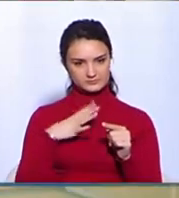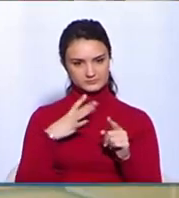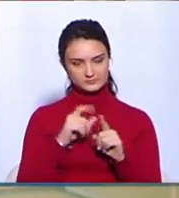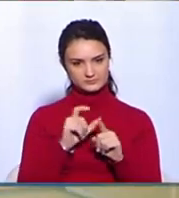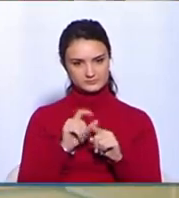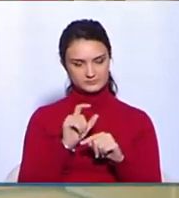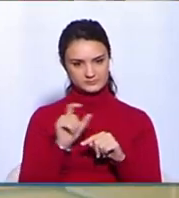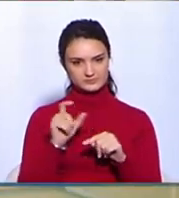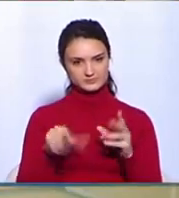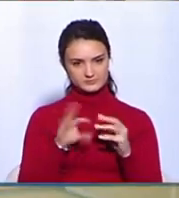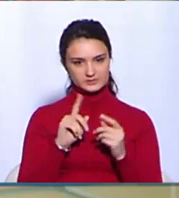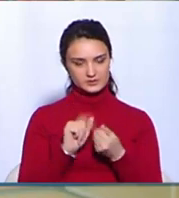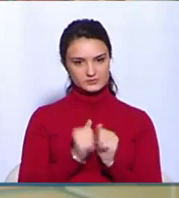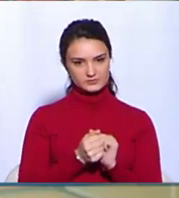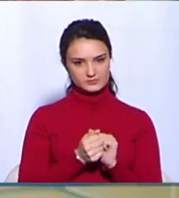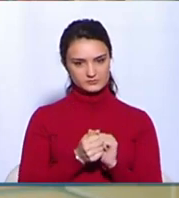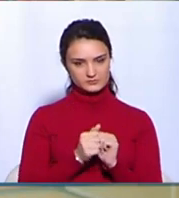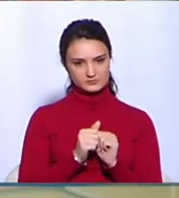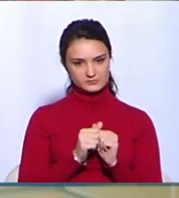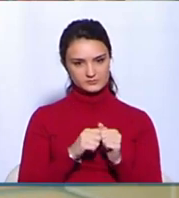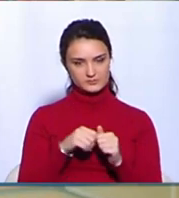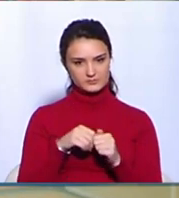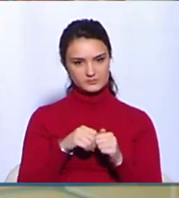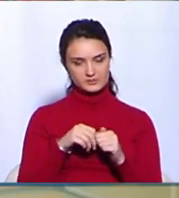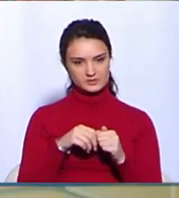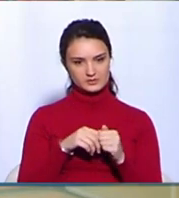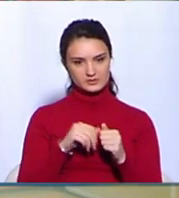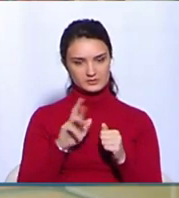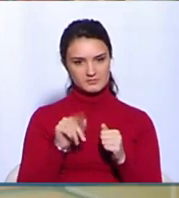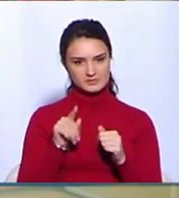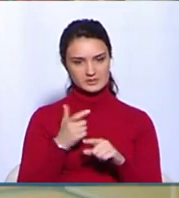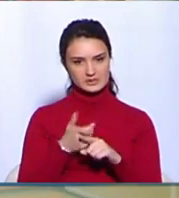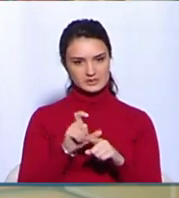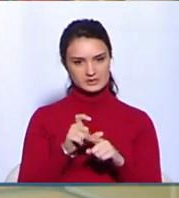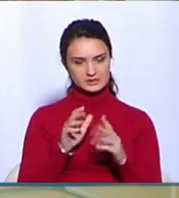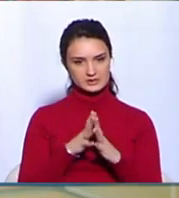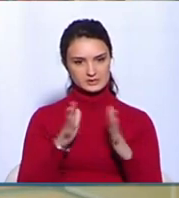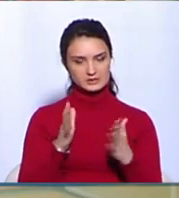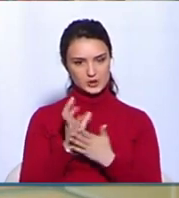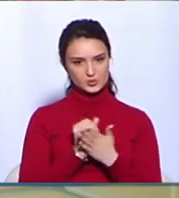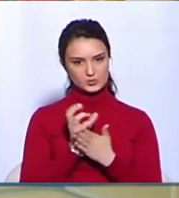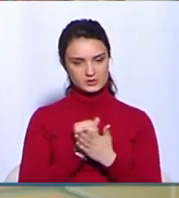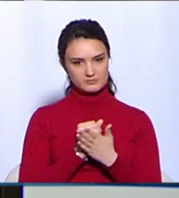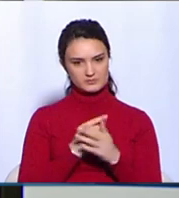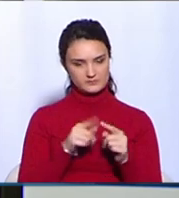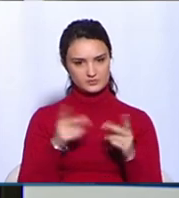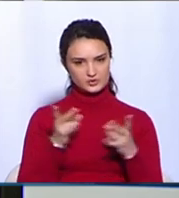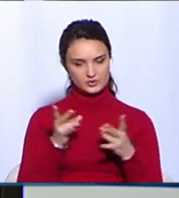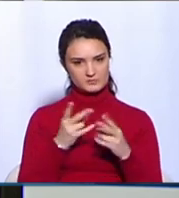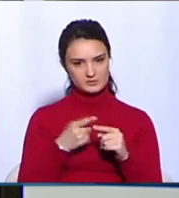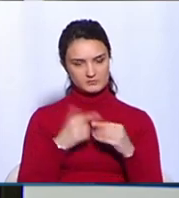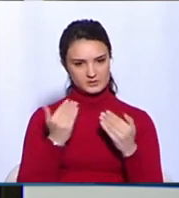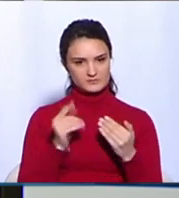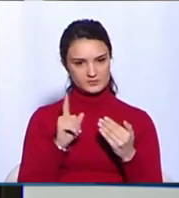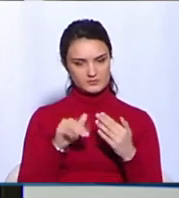ქართული სიტყვა, მე მგონი გახსოვთ ხო, პოზიციაში და მას ძალიან დიდი რესურსების ხარჯვა სჭირდება